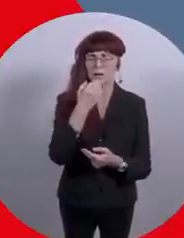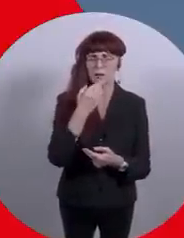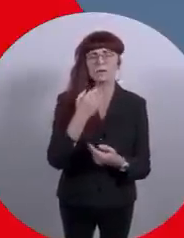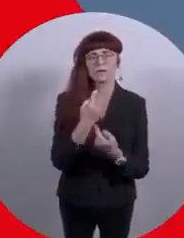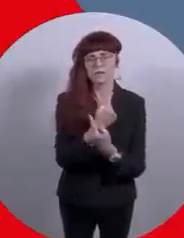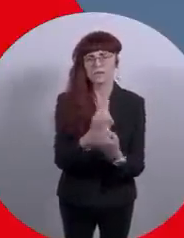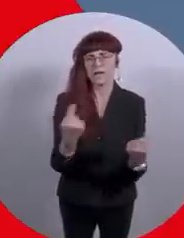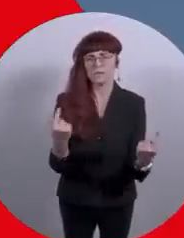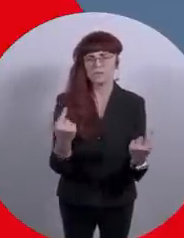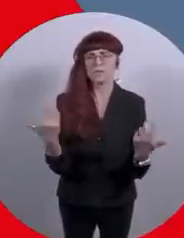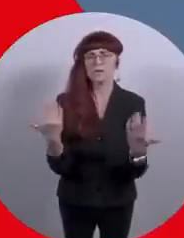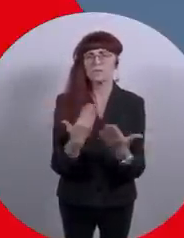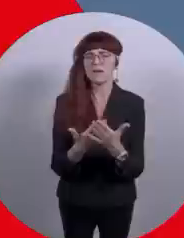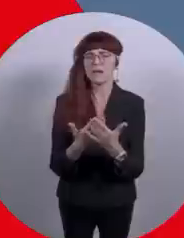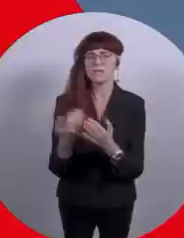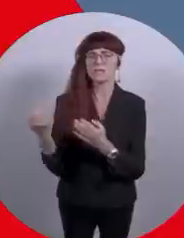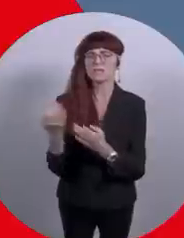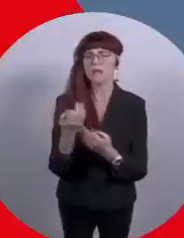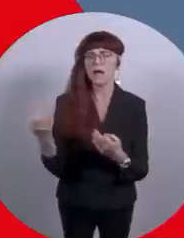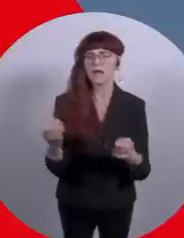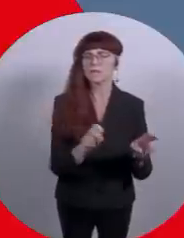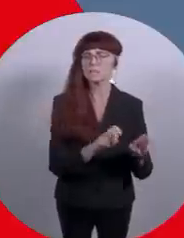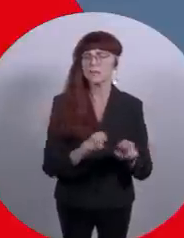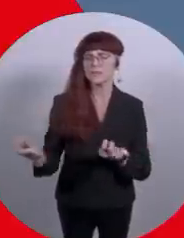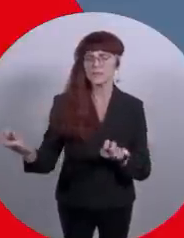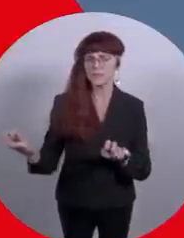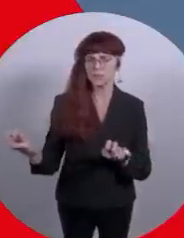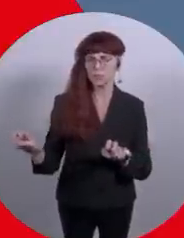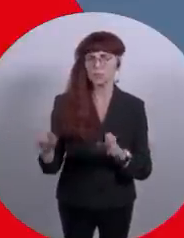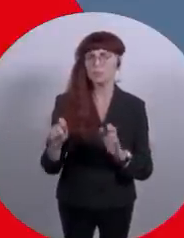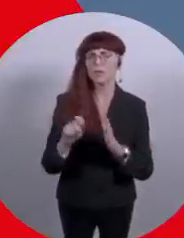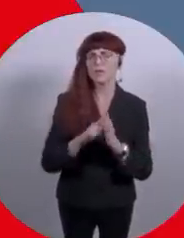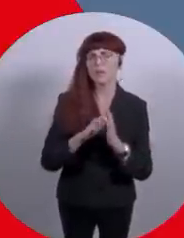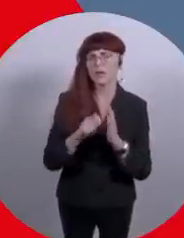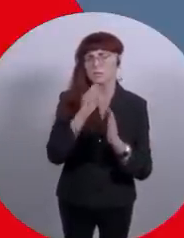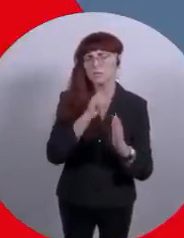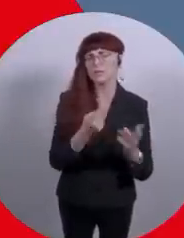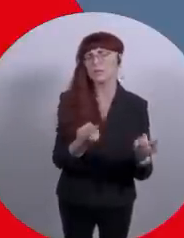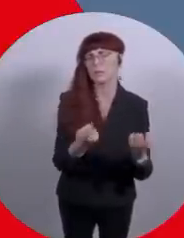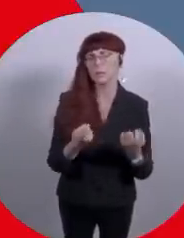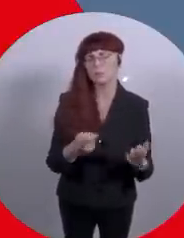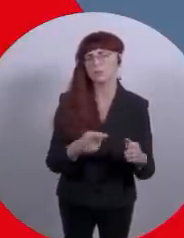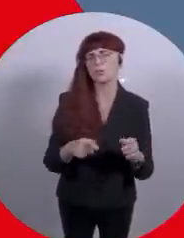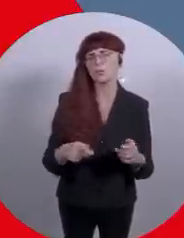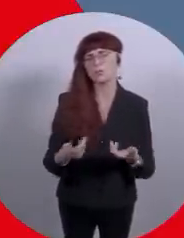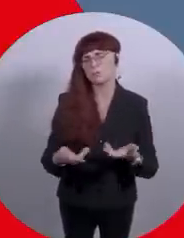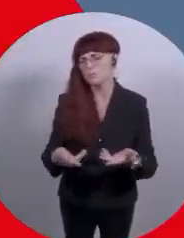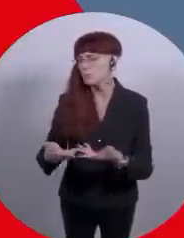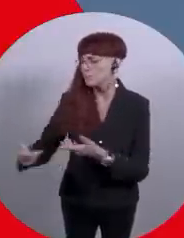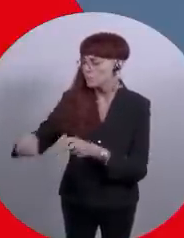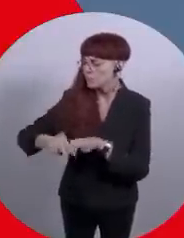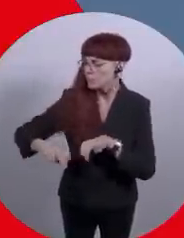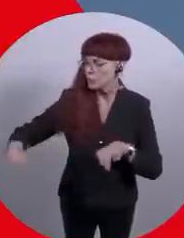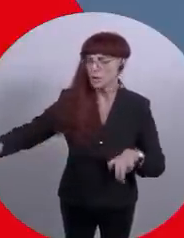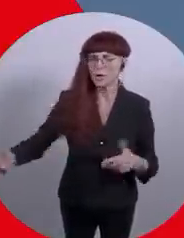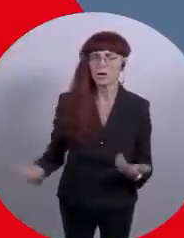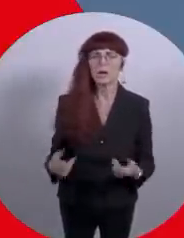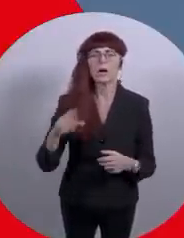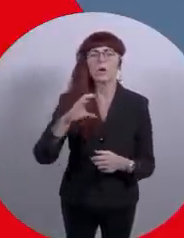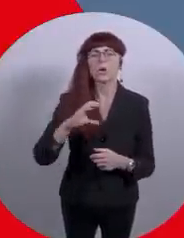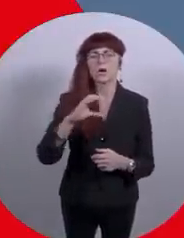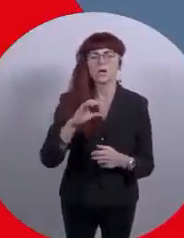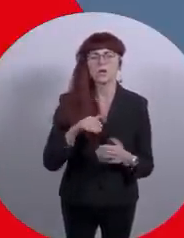von euch gewählte tagespräsidium auf die Bühne bitten und zwar Corinna Schumann Michael